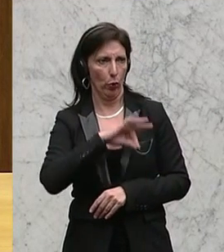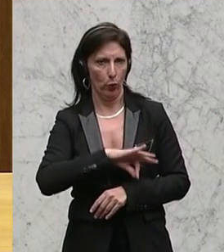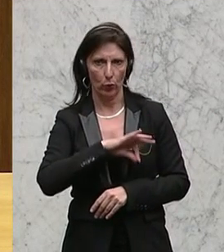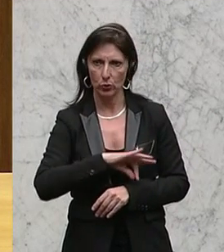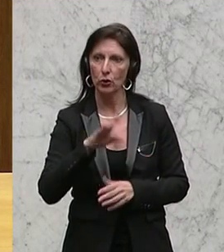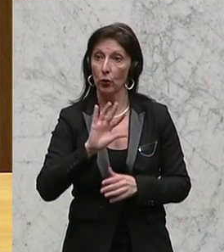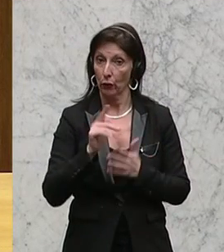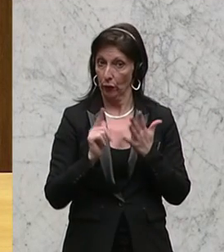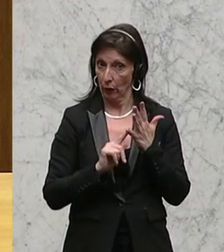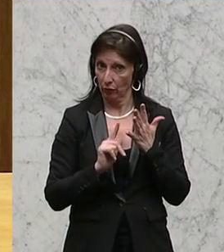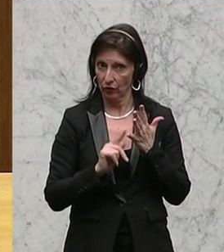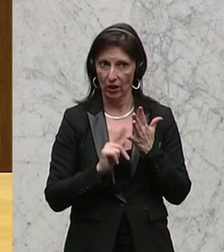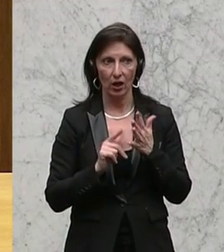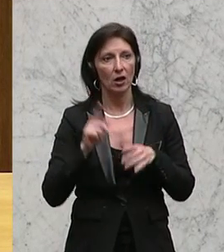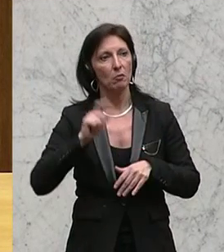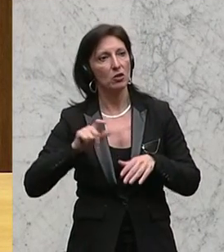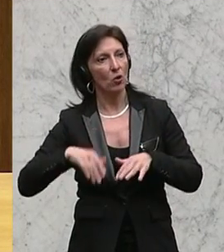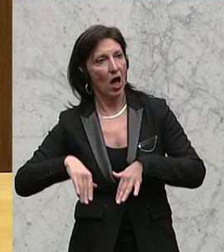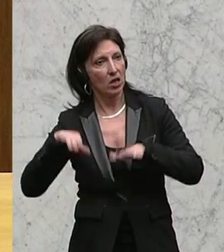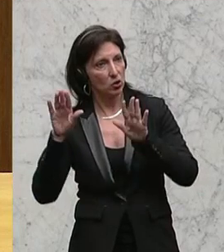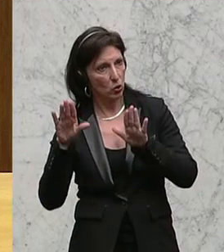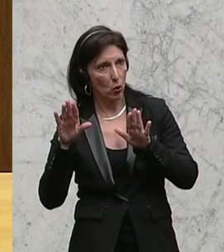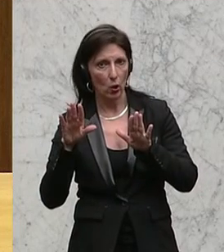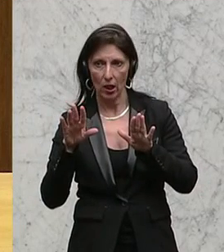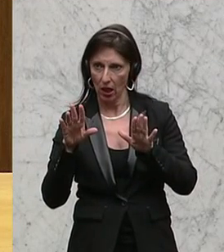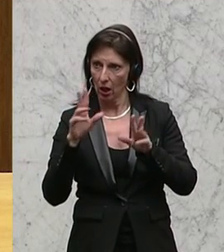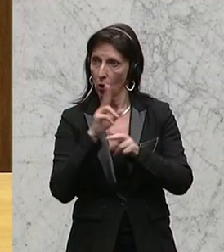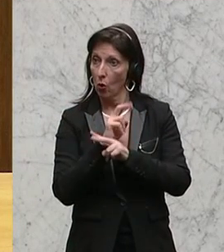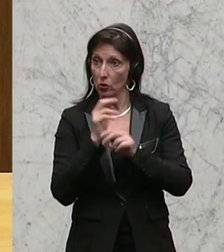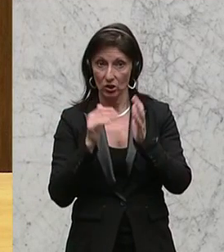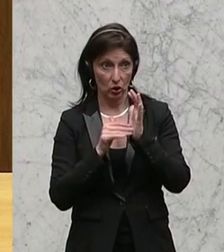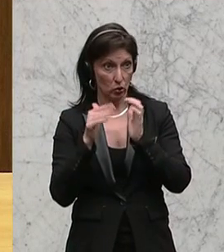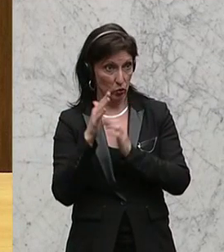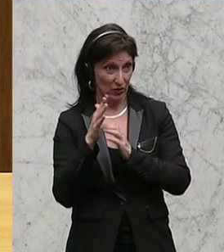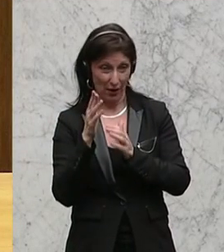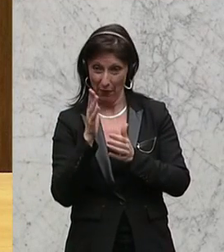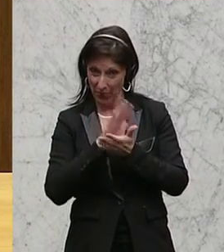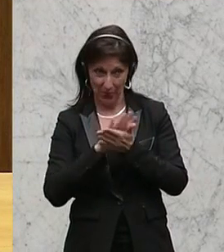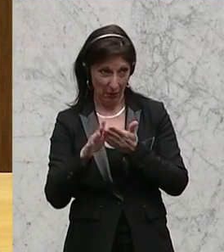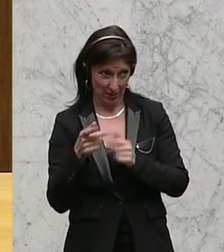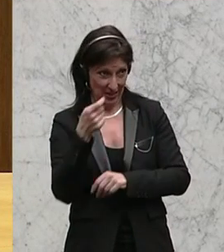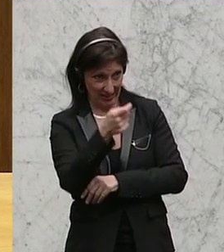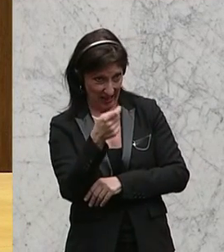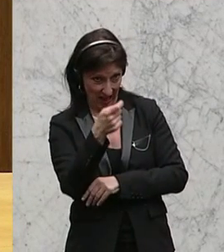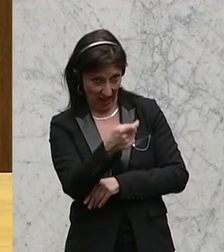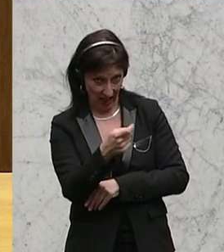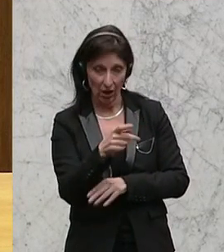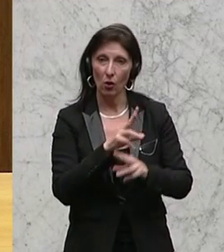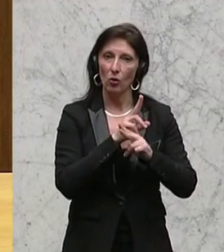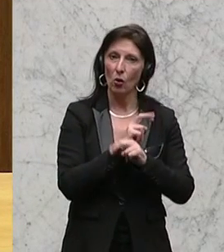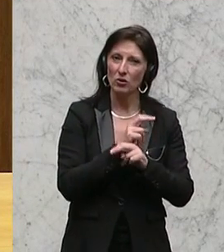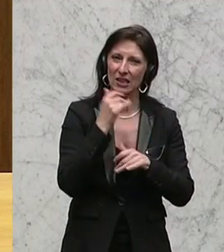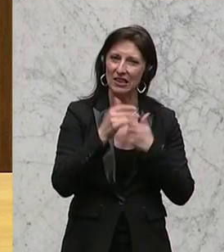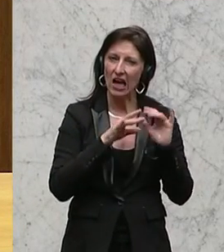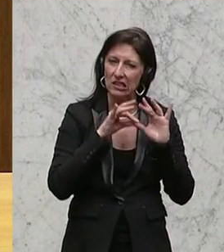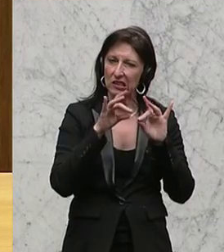die Gleichbehandlung von Asylanten, die nie in das österreichische System einbezahlt haben, mit Österreichern, die